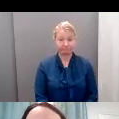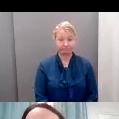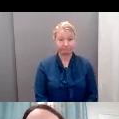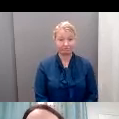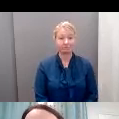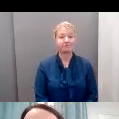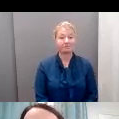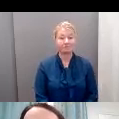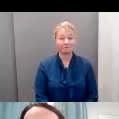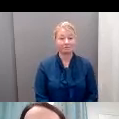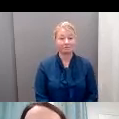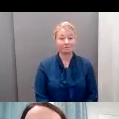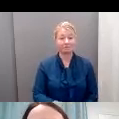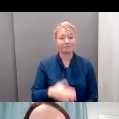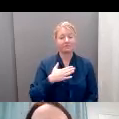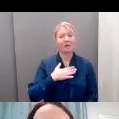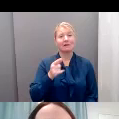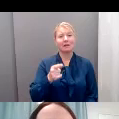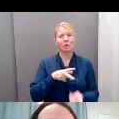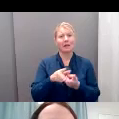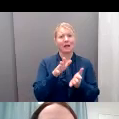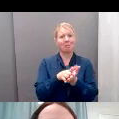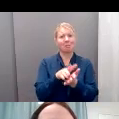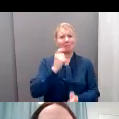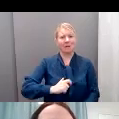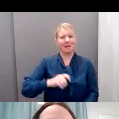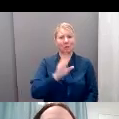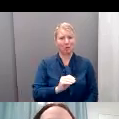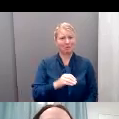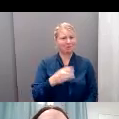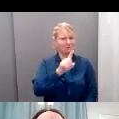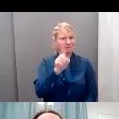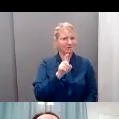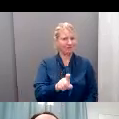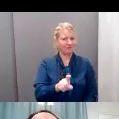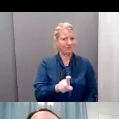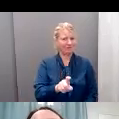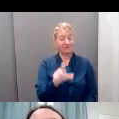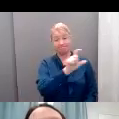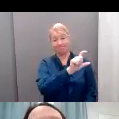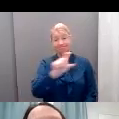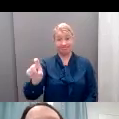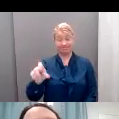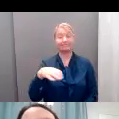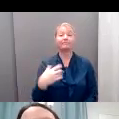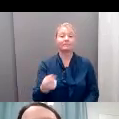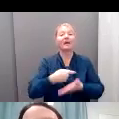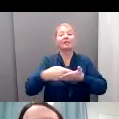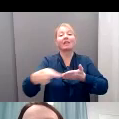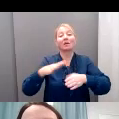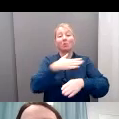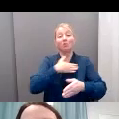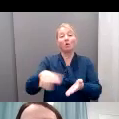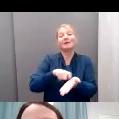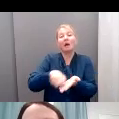Ja, vill du ligga med mig då, står det här på skärmen. Och det är alltså namnet på den rapport som